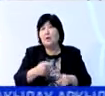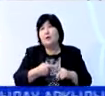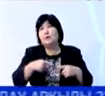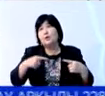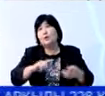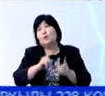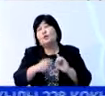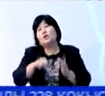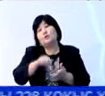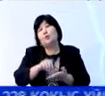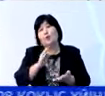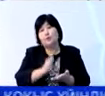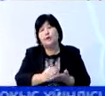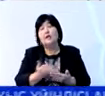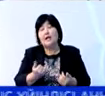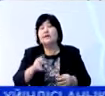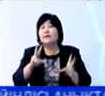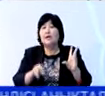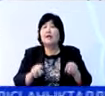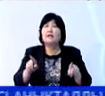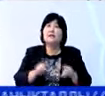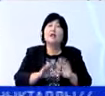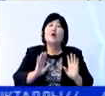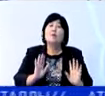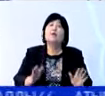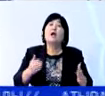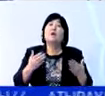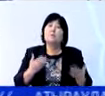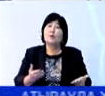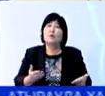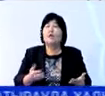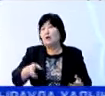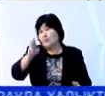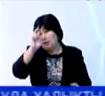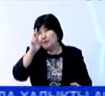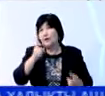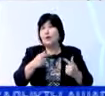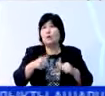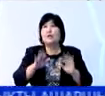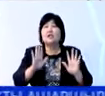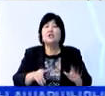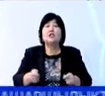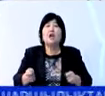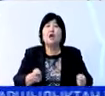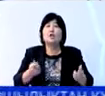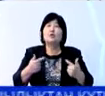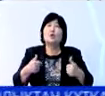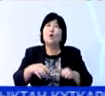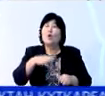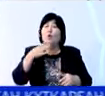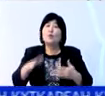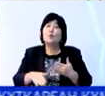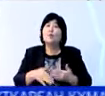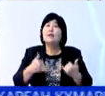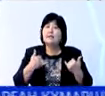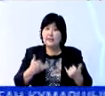өзгерістері болып тұрады. Соның бәрі ескеріледі, жаңартылып отырады. Бірақ бұл енді мемлекеттік органдарға, жергілікті атқарушы органдарға көп көмегін тигізеді.